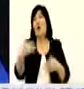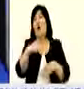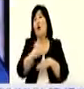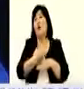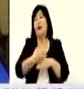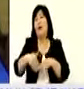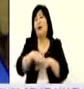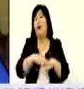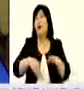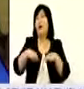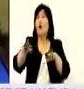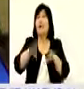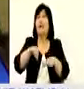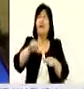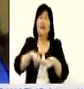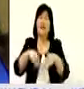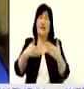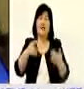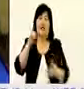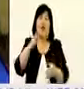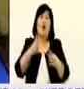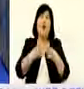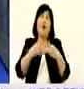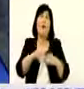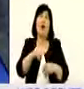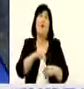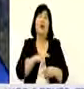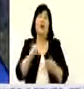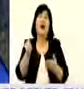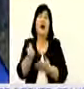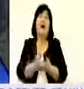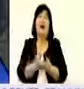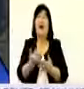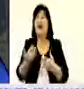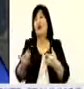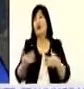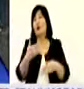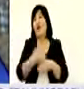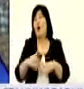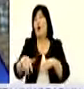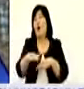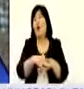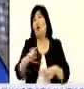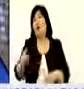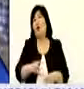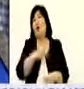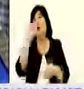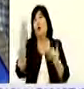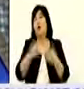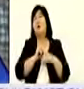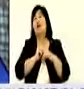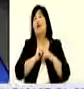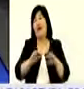қауымға жоғарғы деңгейде жеткізе білді. Отбасы байлығын сақтауға меңзеген спектакльден көпшілік көтеріңкі көңілмен